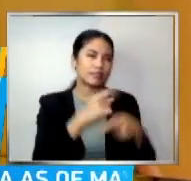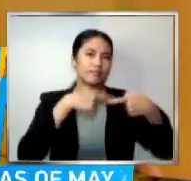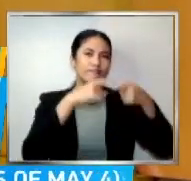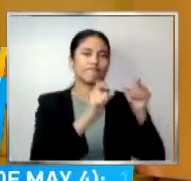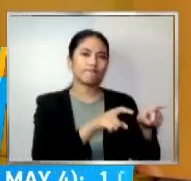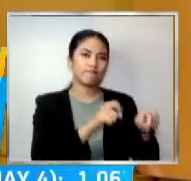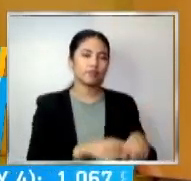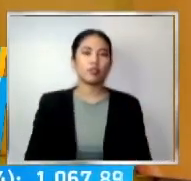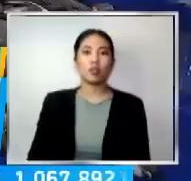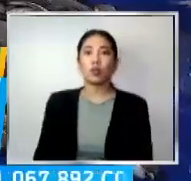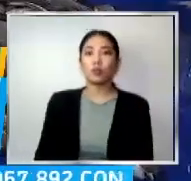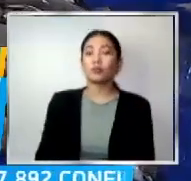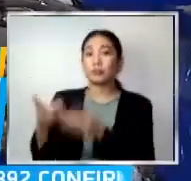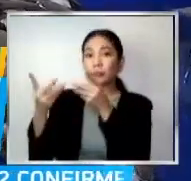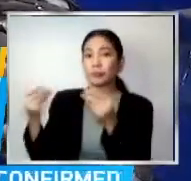una,